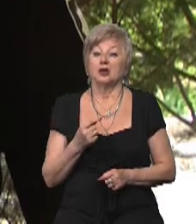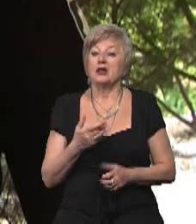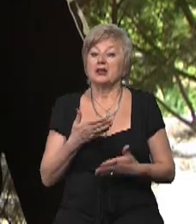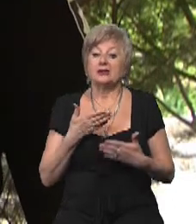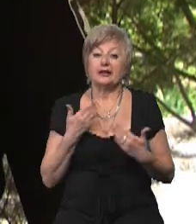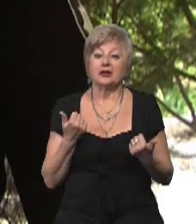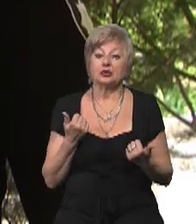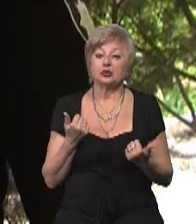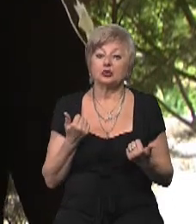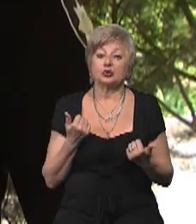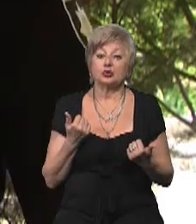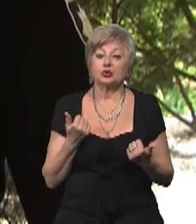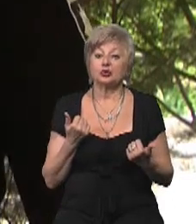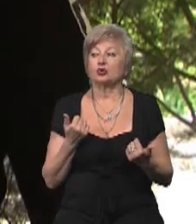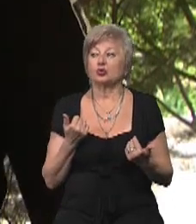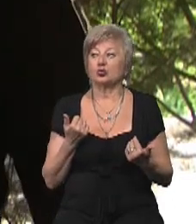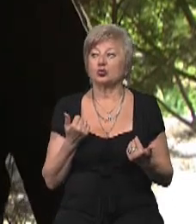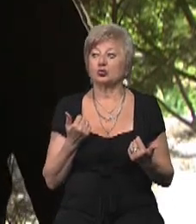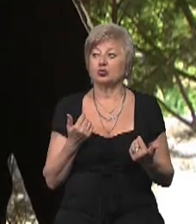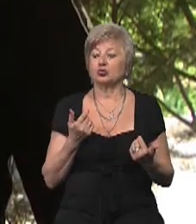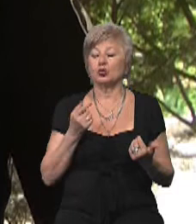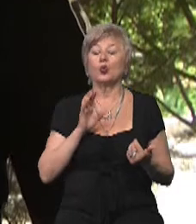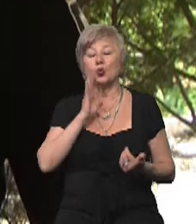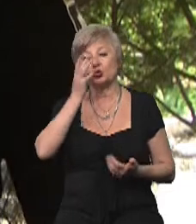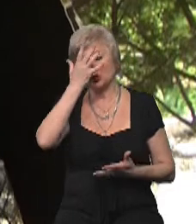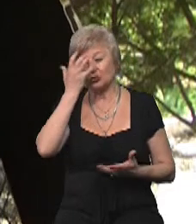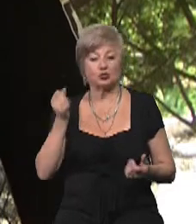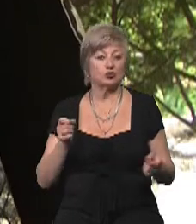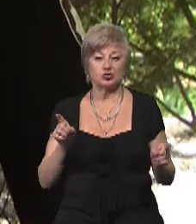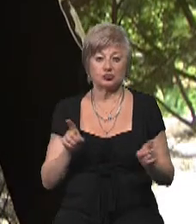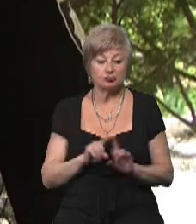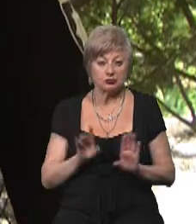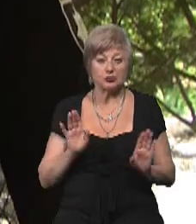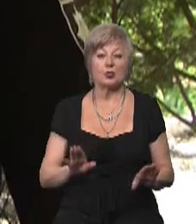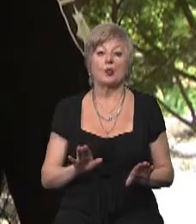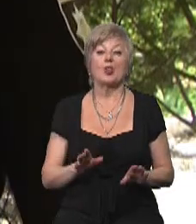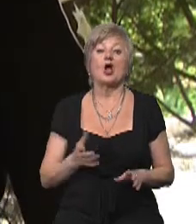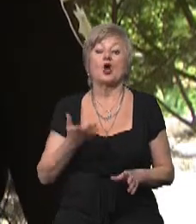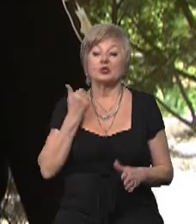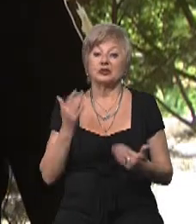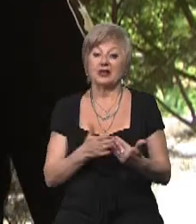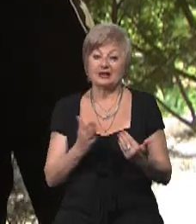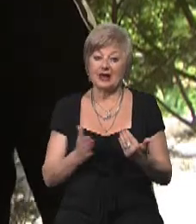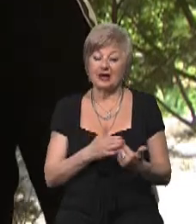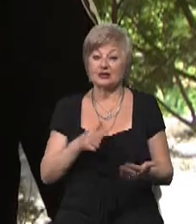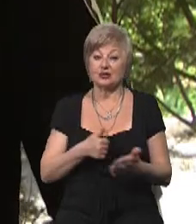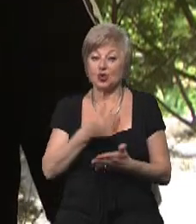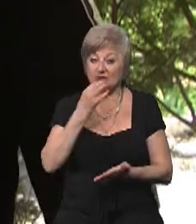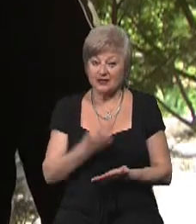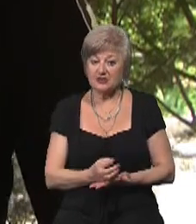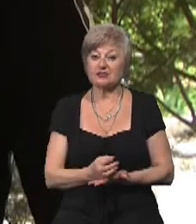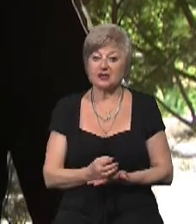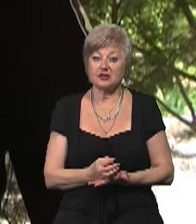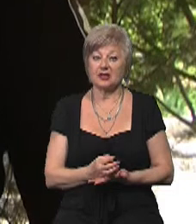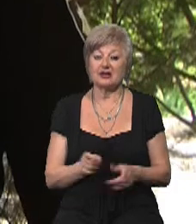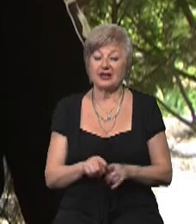немає різниці, це буде день чи ніч. Якщо говорити за притягнення, наприклад, до відповідальності в